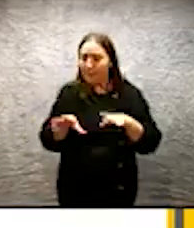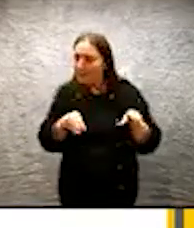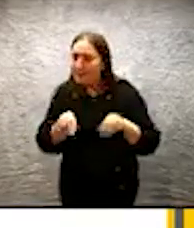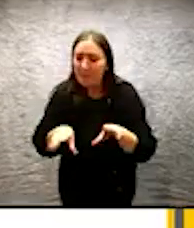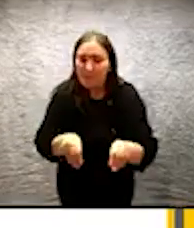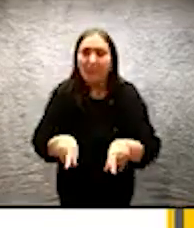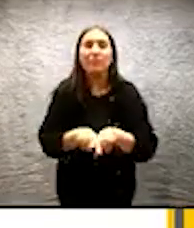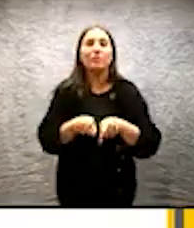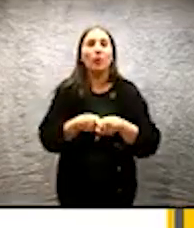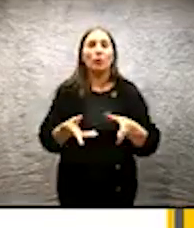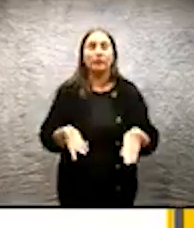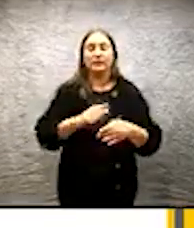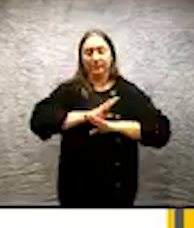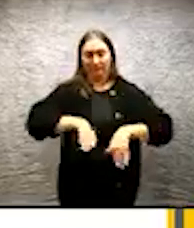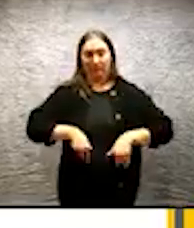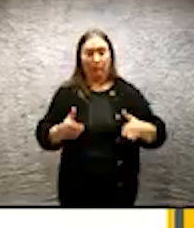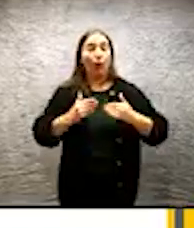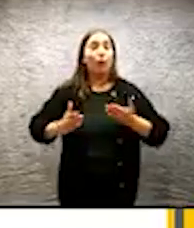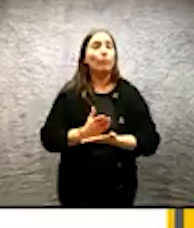Cœur.